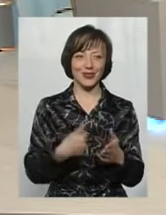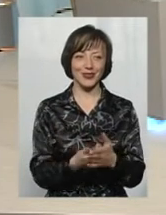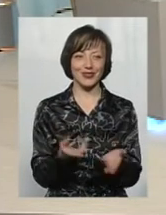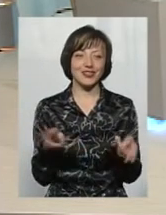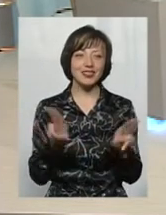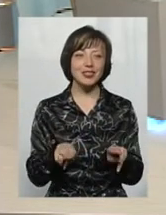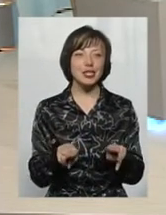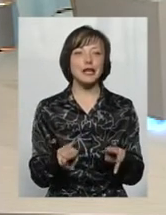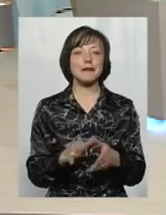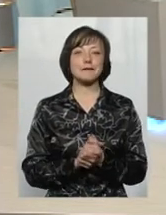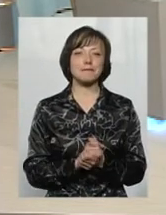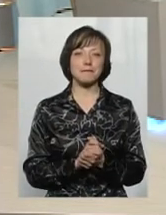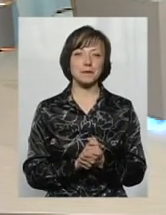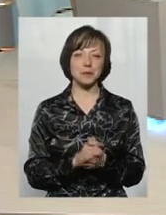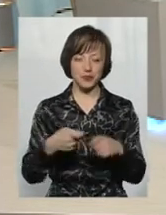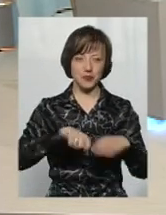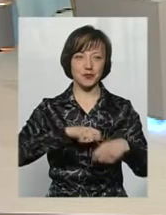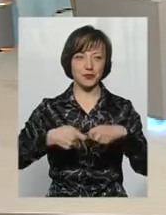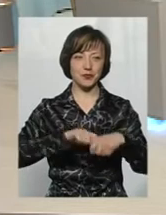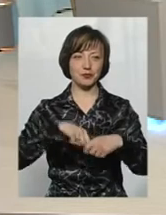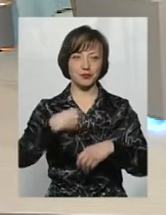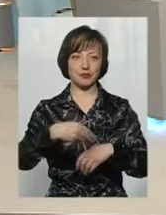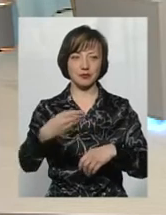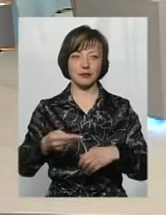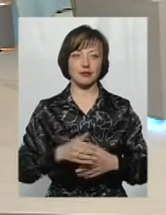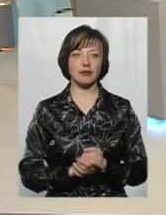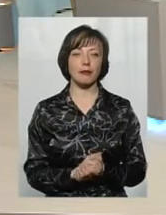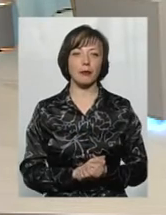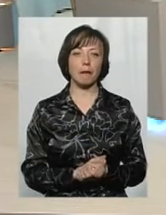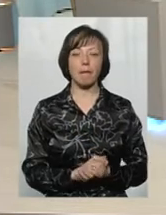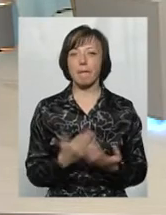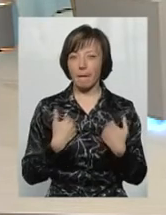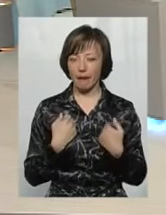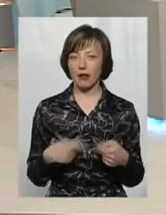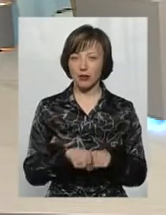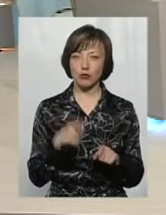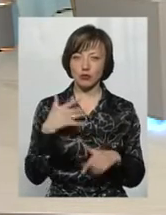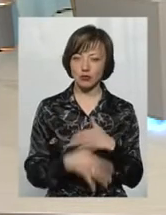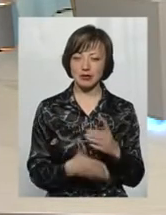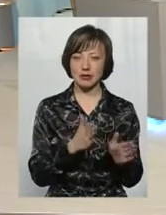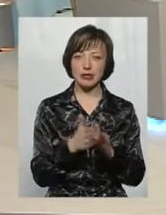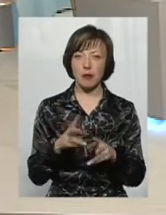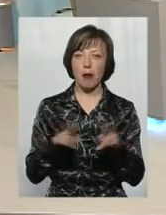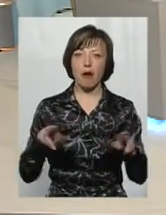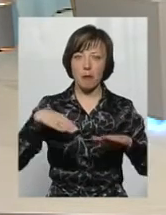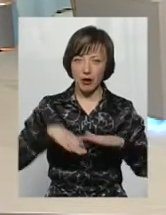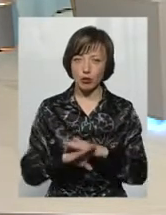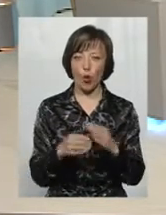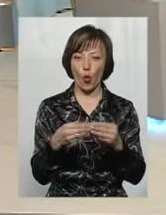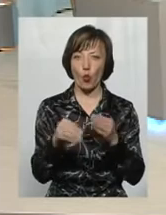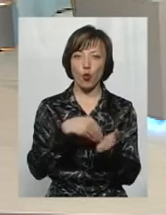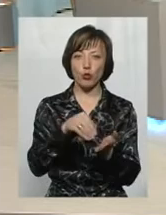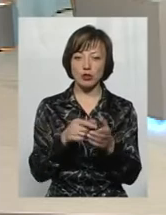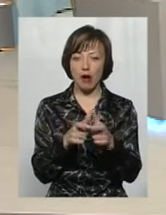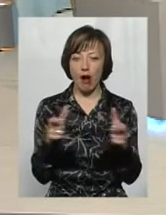Так? Ось ці квиточки. Але ж, наскільки я розумію, має бути система, як, ну, до прикладу, як метро. Ти купуєш картку на декілька